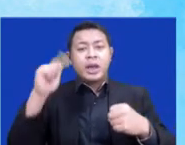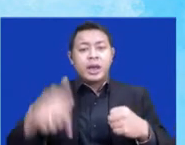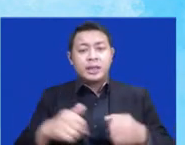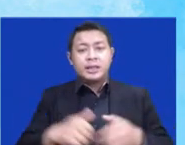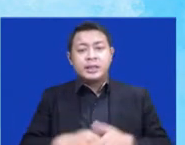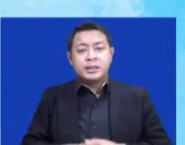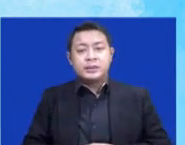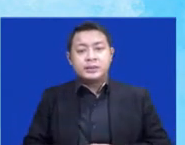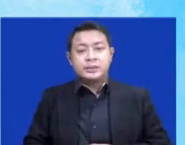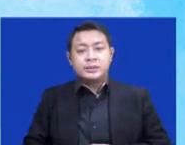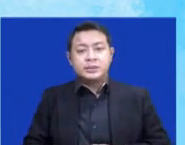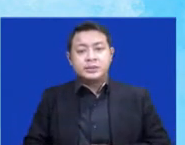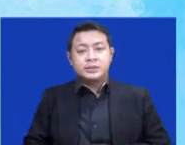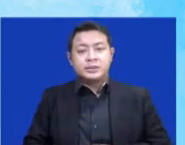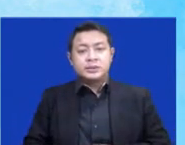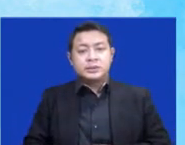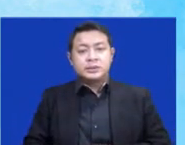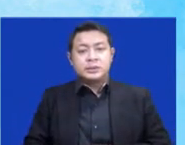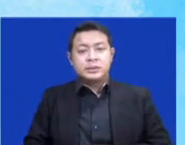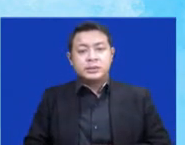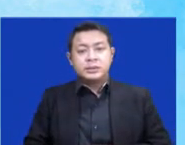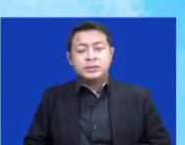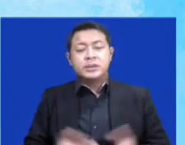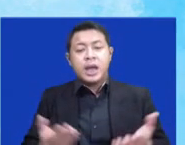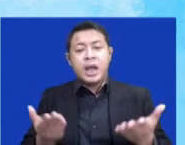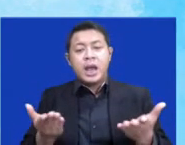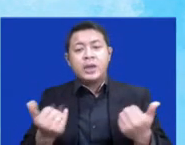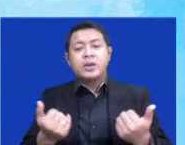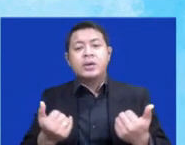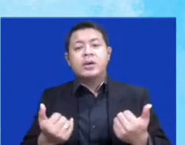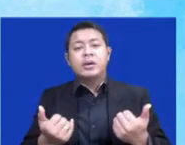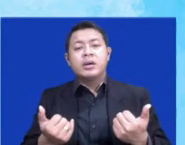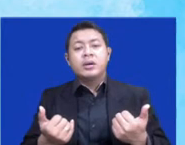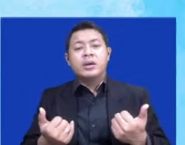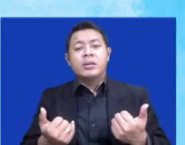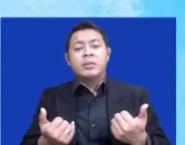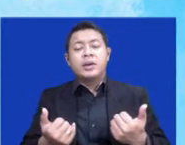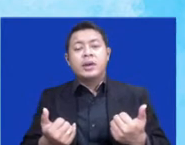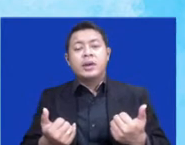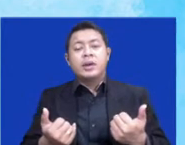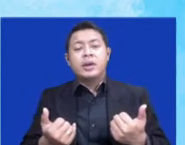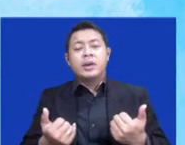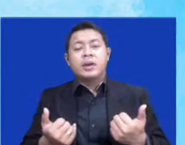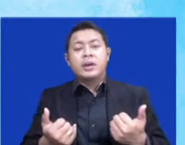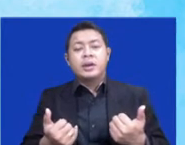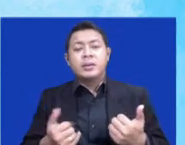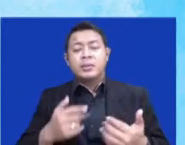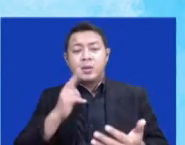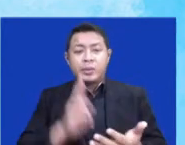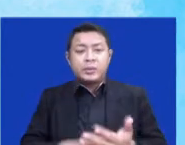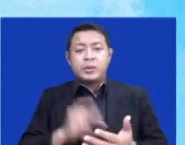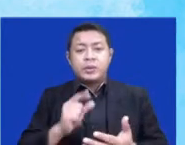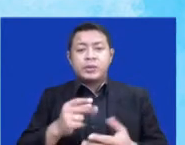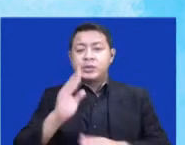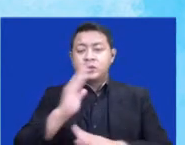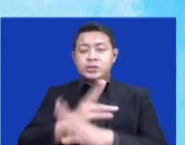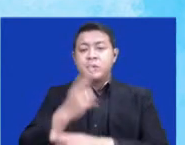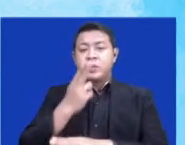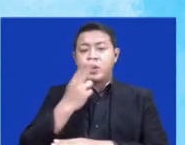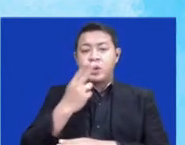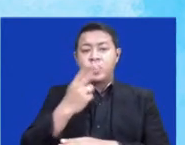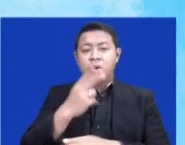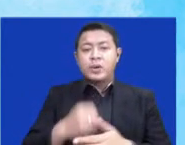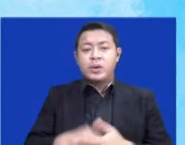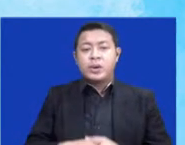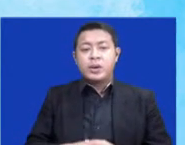Jadi I'm asking you guys, mengajak kalian semua untuk yuk kita berprinsip untuk berkomitmen untuk tidak merokok. Jadi Young Health Program, pilih